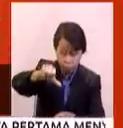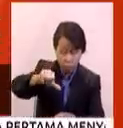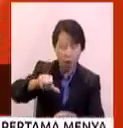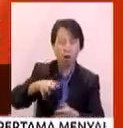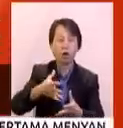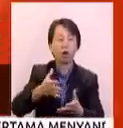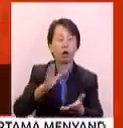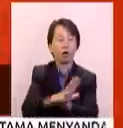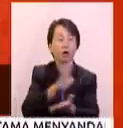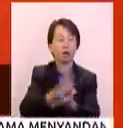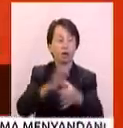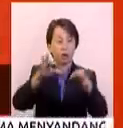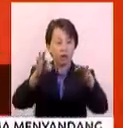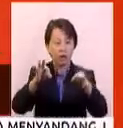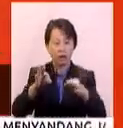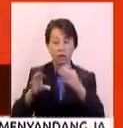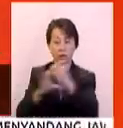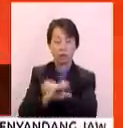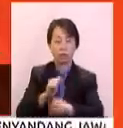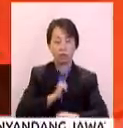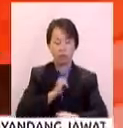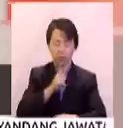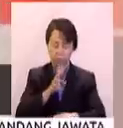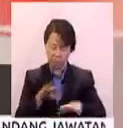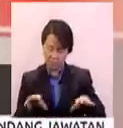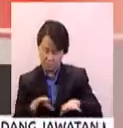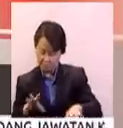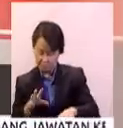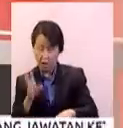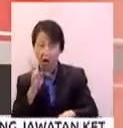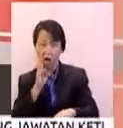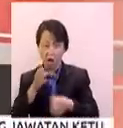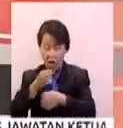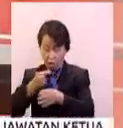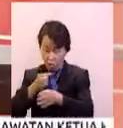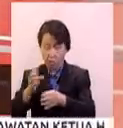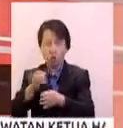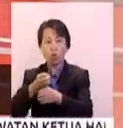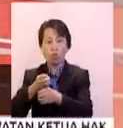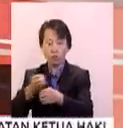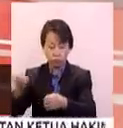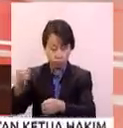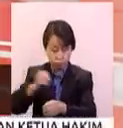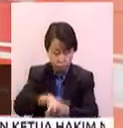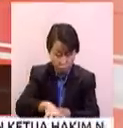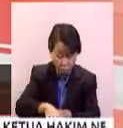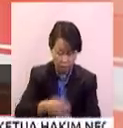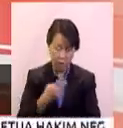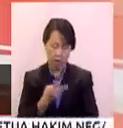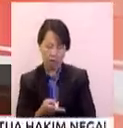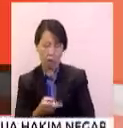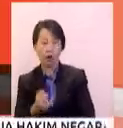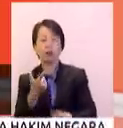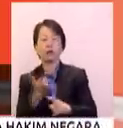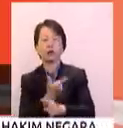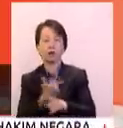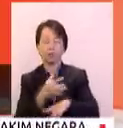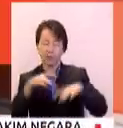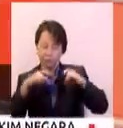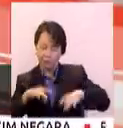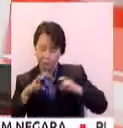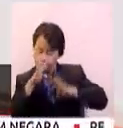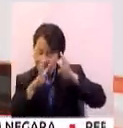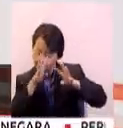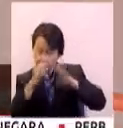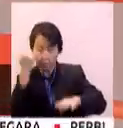meja kertasnya. Dia mencabar dirinya untuk menghasilkan sesuatu dari tumpukan air tertumpah dan menganggap ia satu latihan menguji